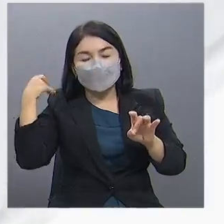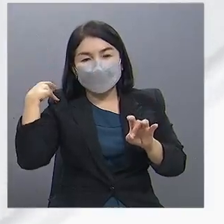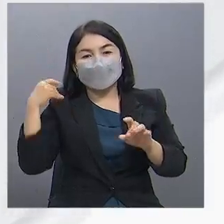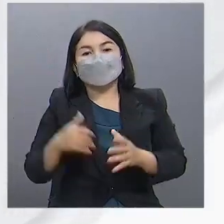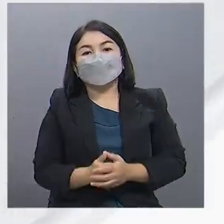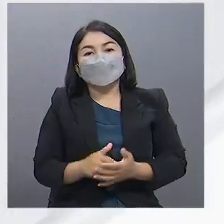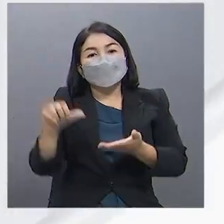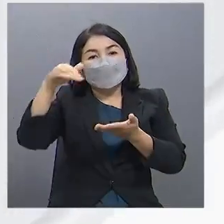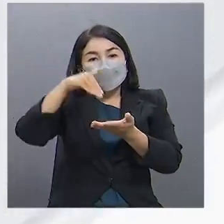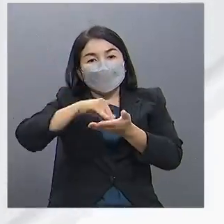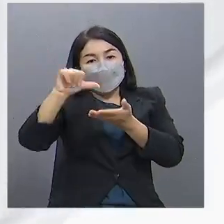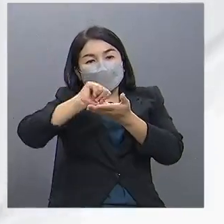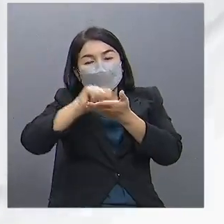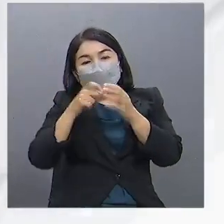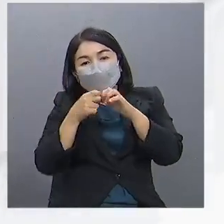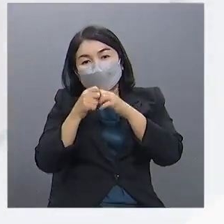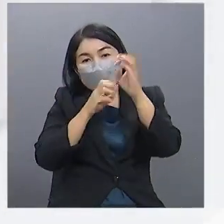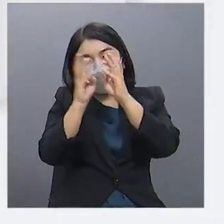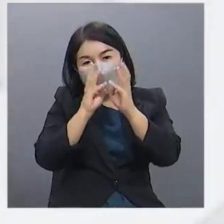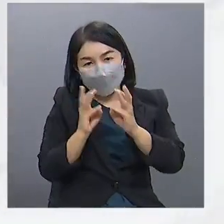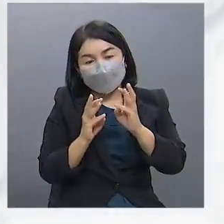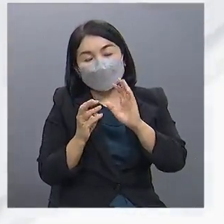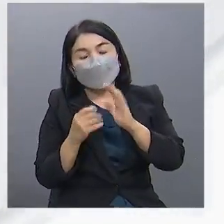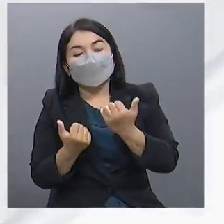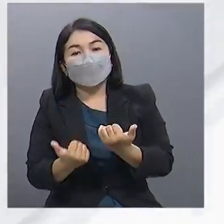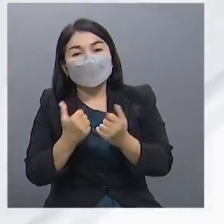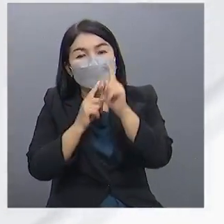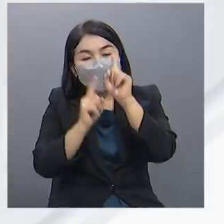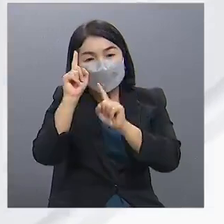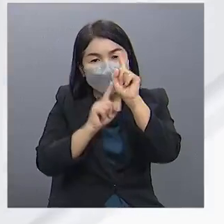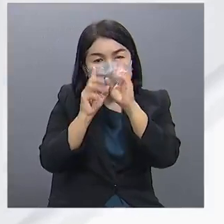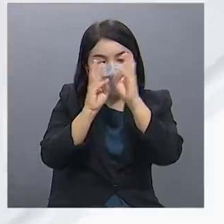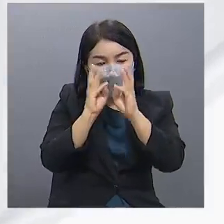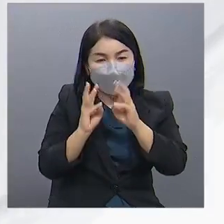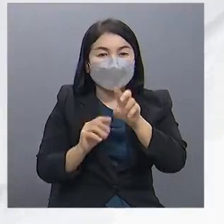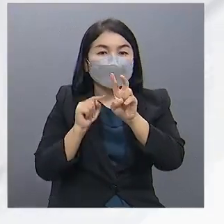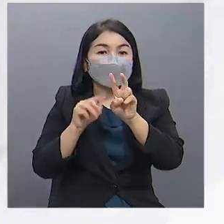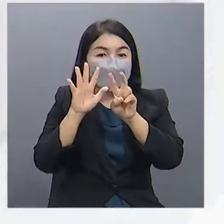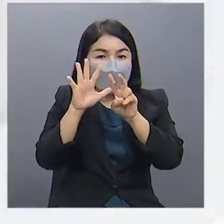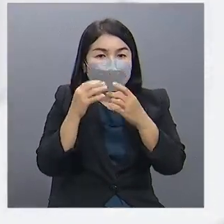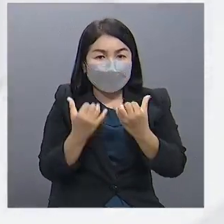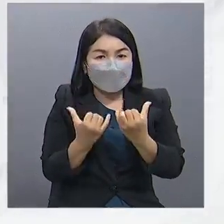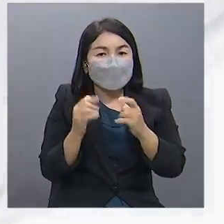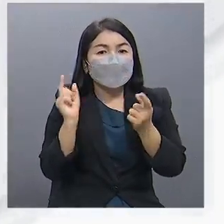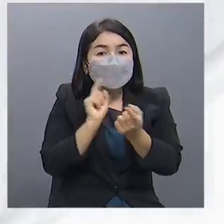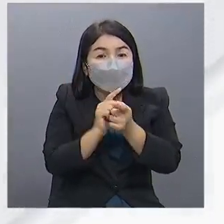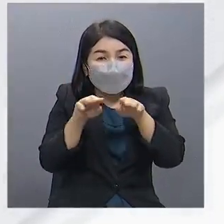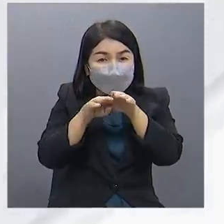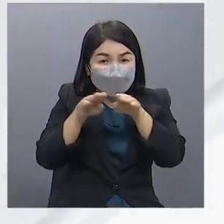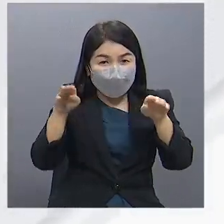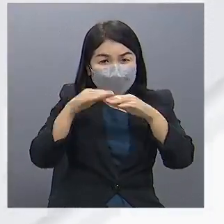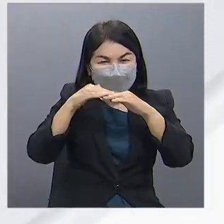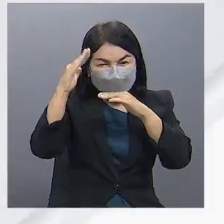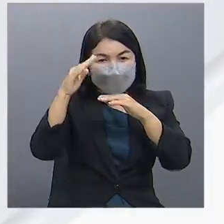ญหามลพิษทางอากาศก็ได้รายงานค่าเฉลี่ยฝุ่นละออง PM 2.5 พบว่าเกินค่ามาตรฐานในกรุงเทพมหานคร